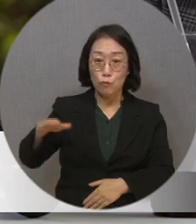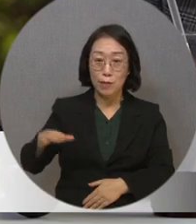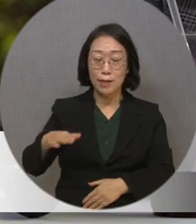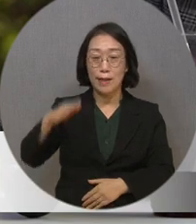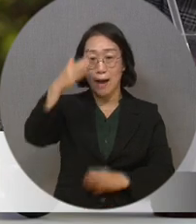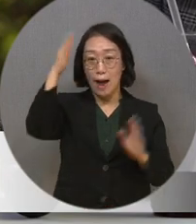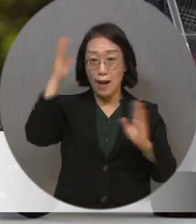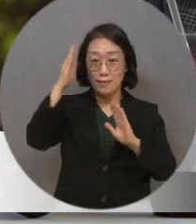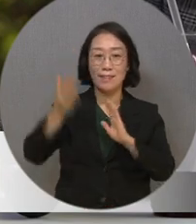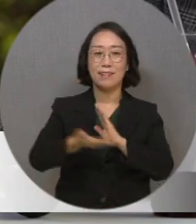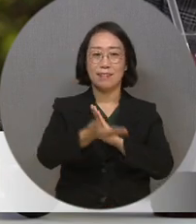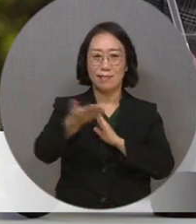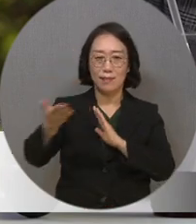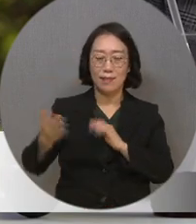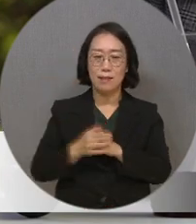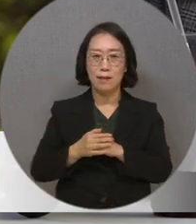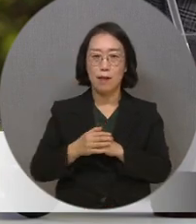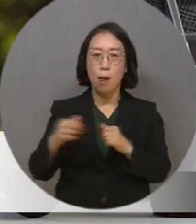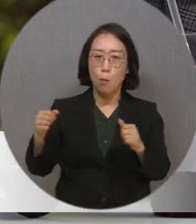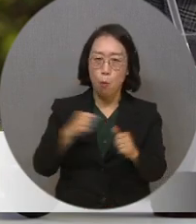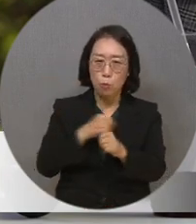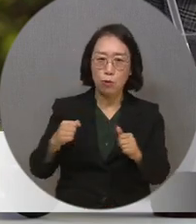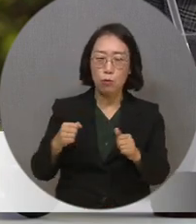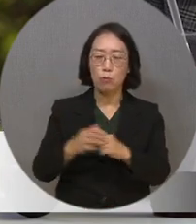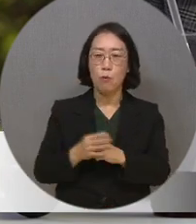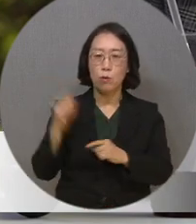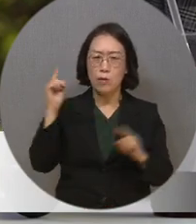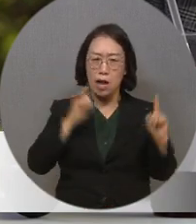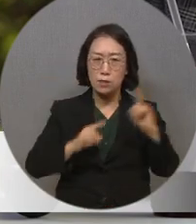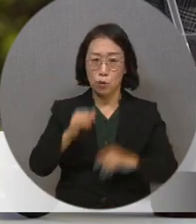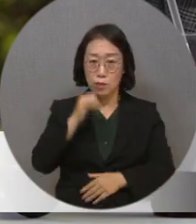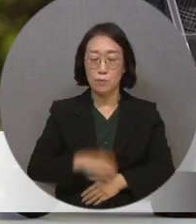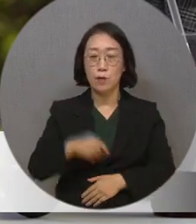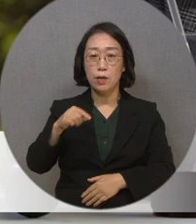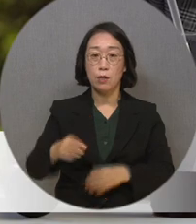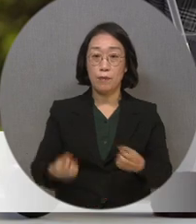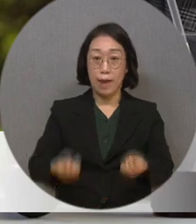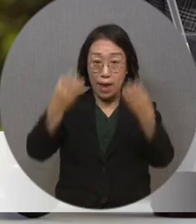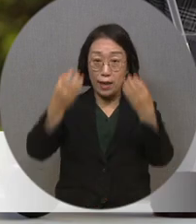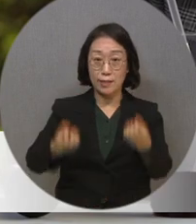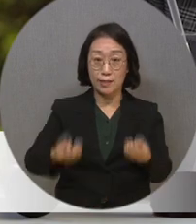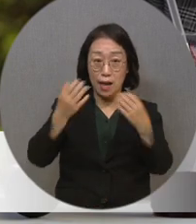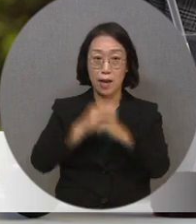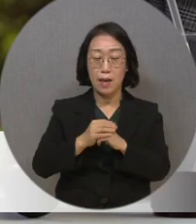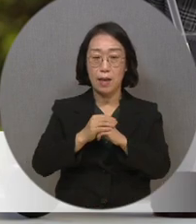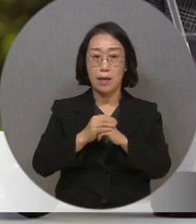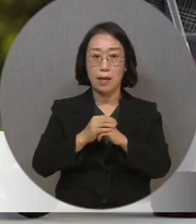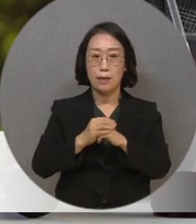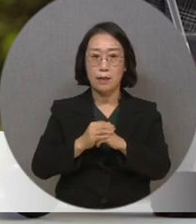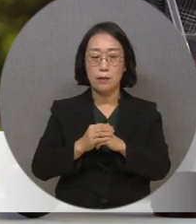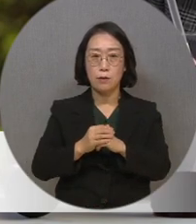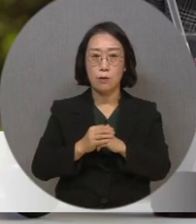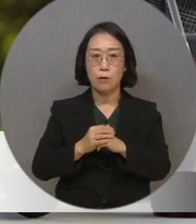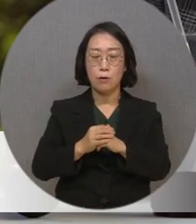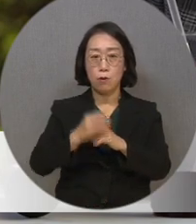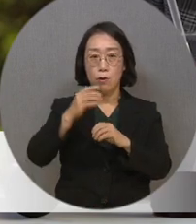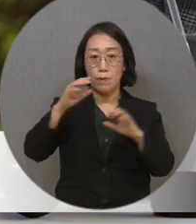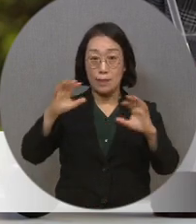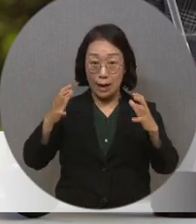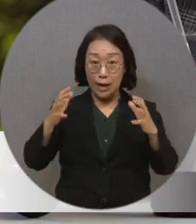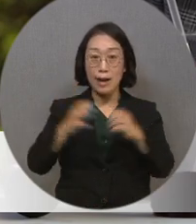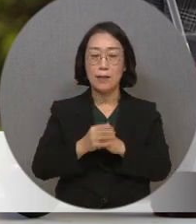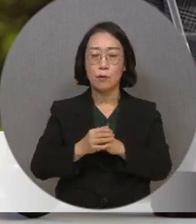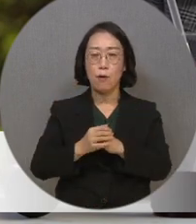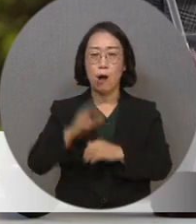혹시 상처가 난 아이들일수록 이런 데 대해서 하는 꿈과 비전을